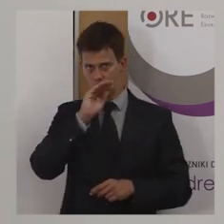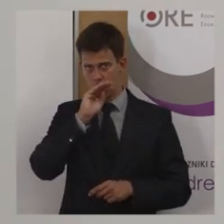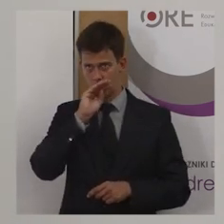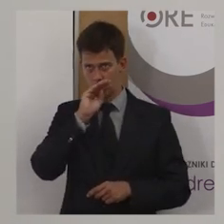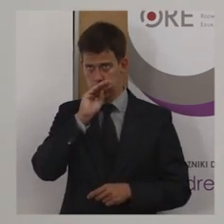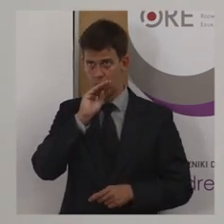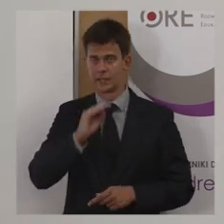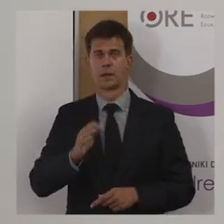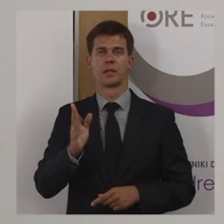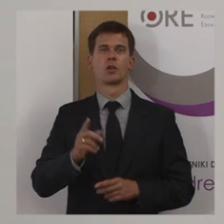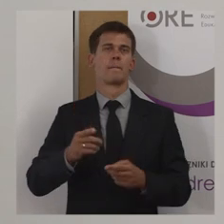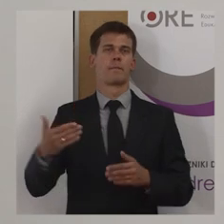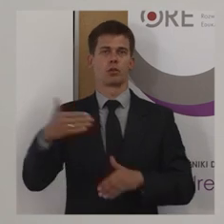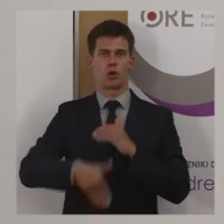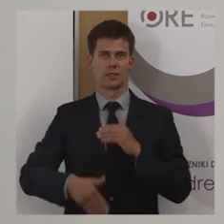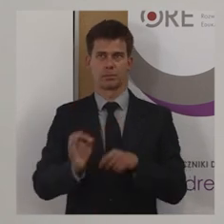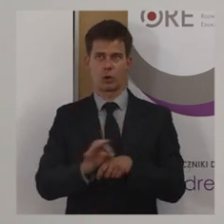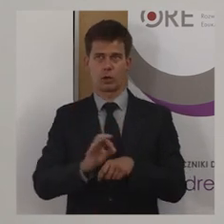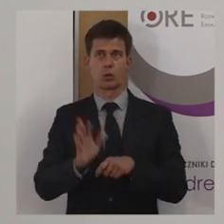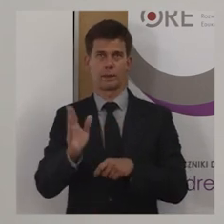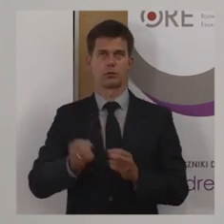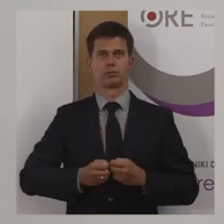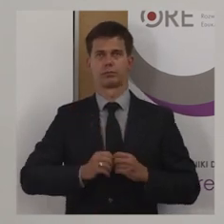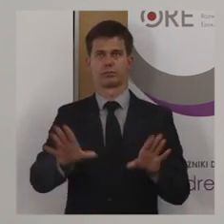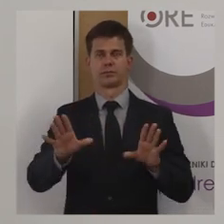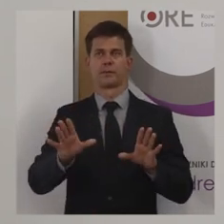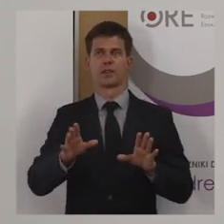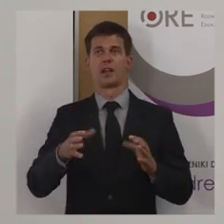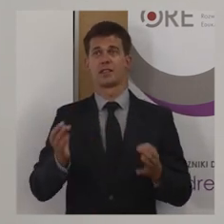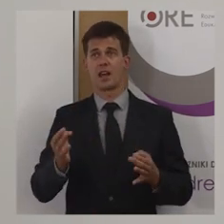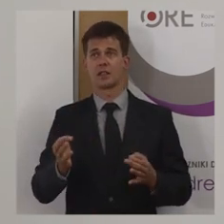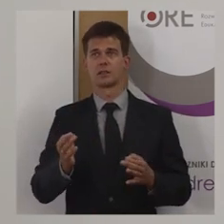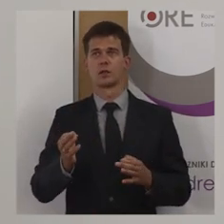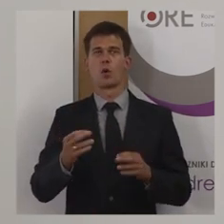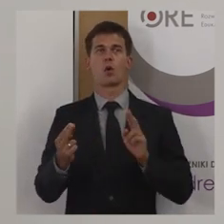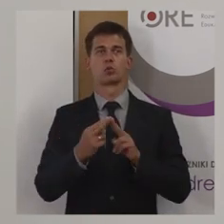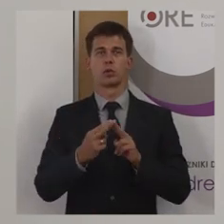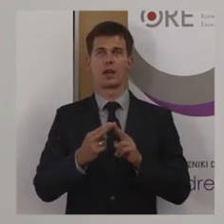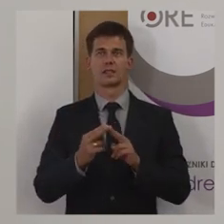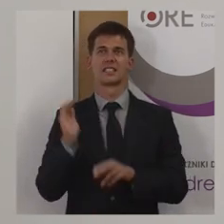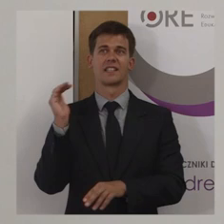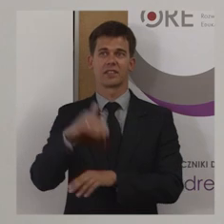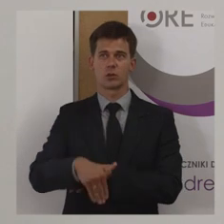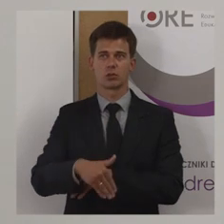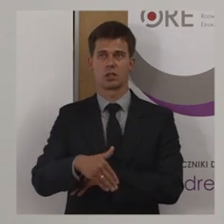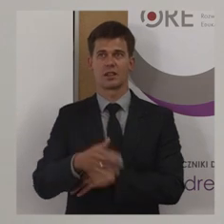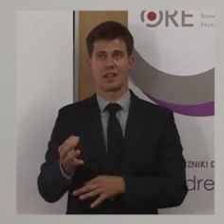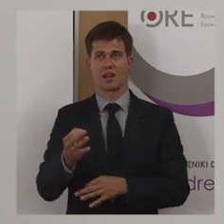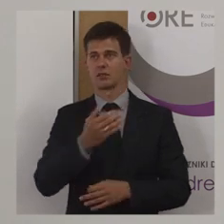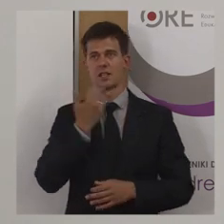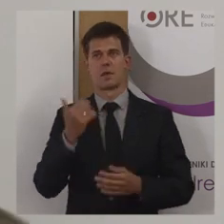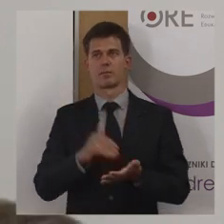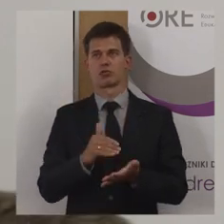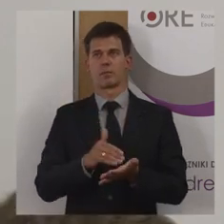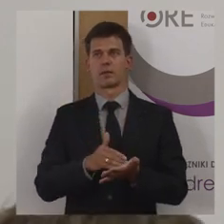będzie dopiero pod koniec projektu. Dlatego do konsultacji zewnętrznych uważam, że nie ma potrzeby w chwili